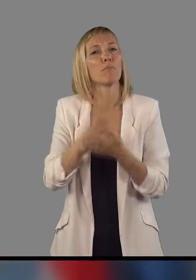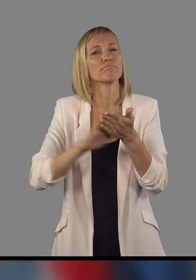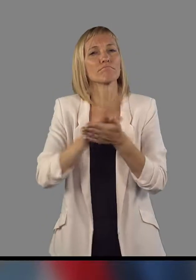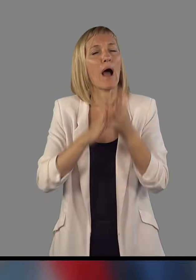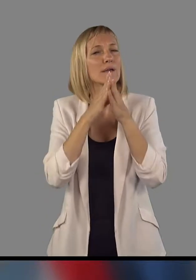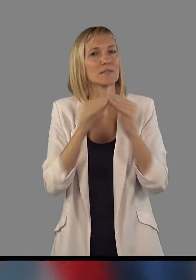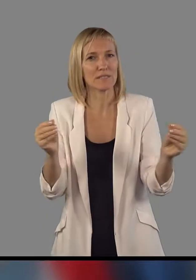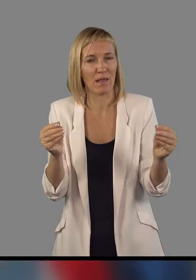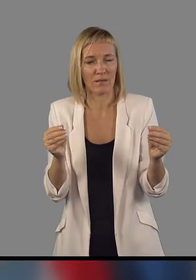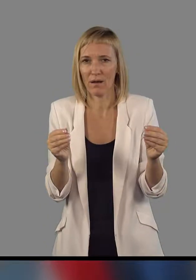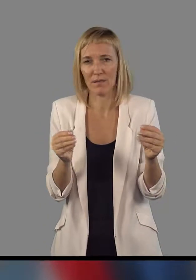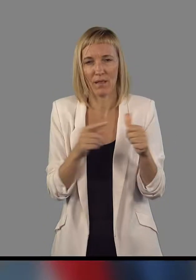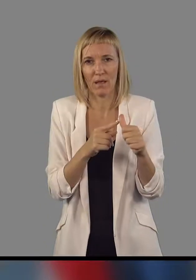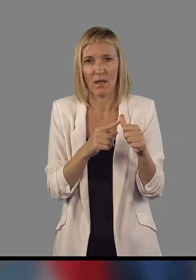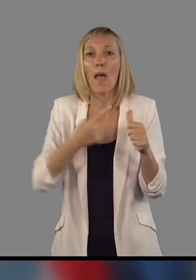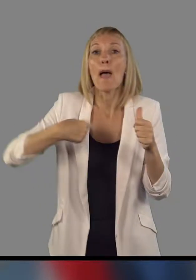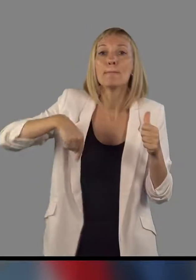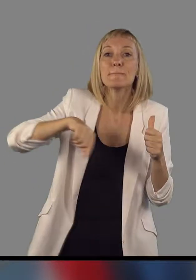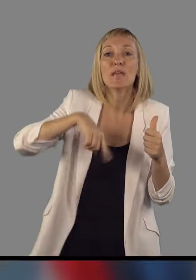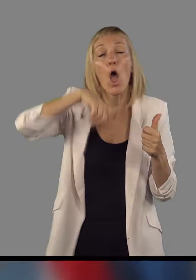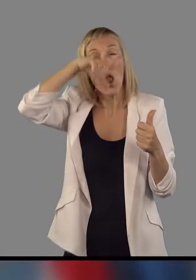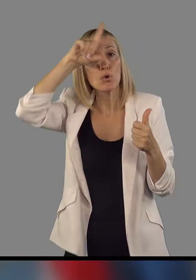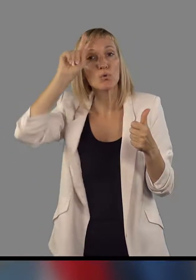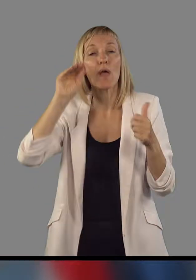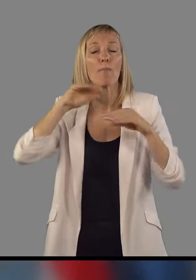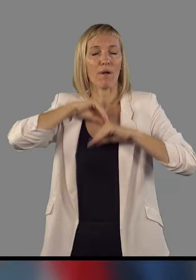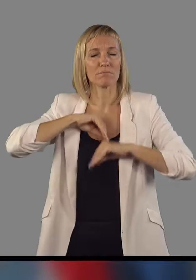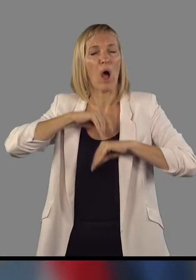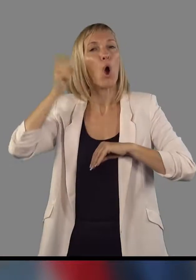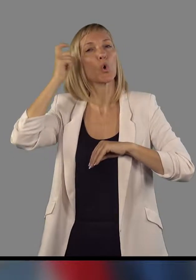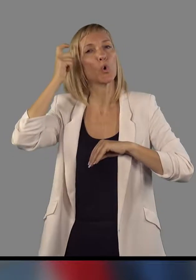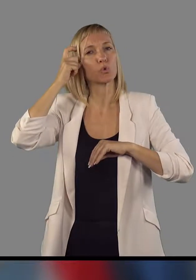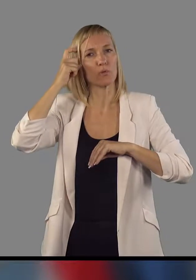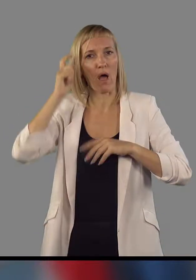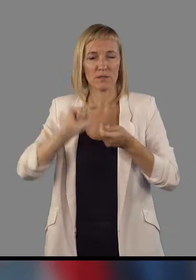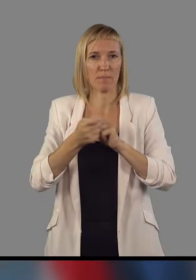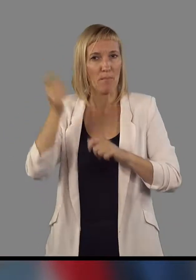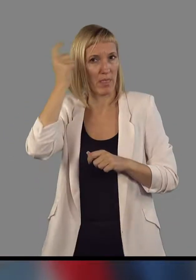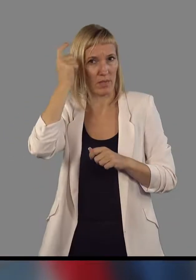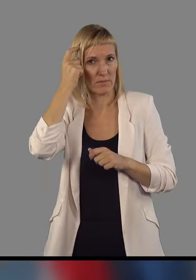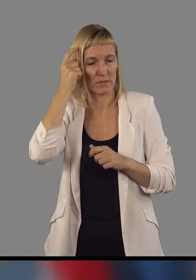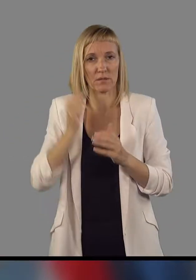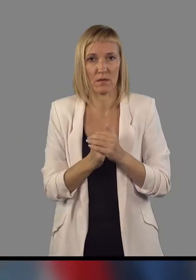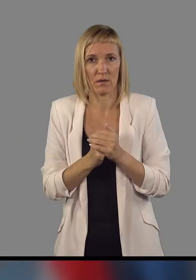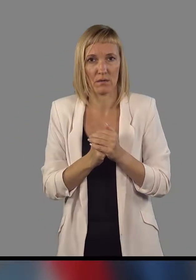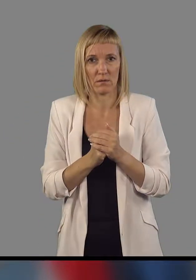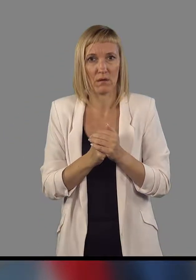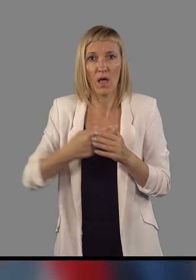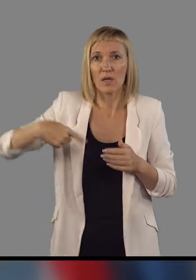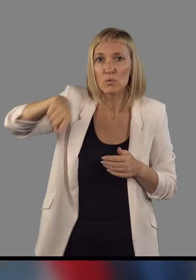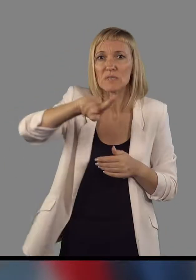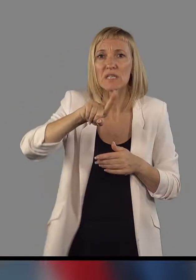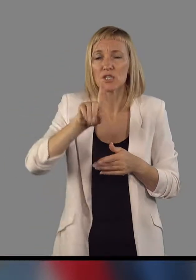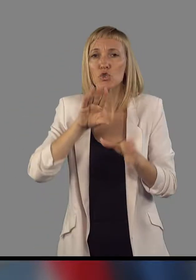da bomo zadeve čez noč lahko spremenili. Treba bo seveda nenehno opozarjati tudi in trkati